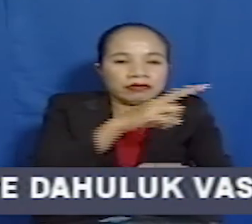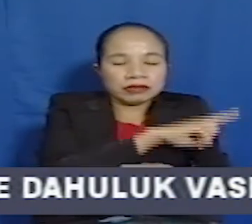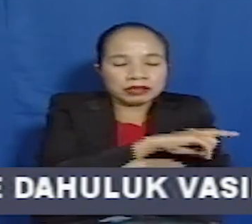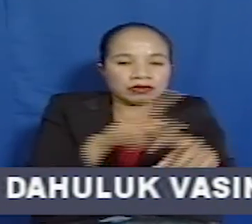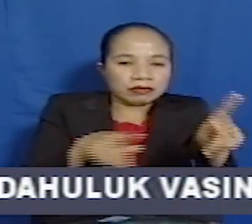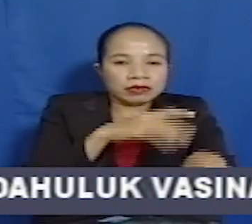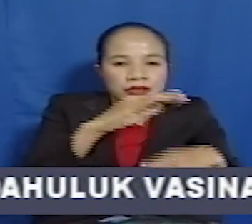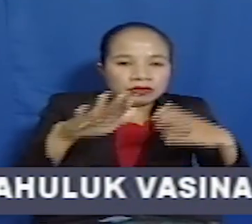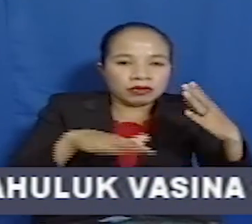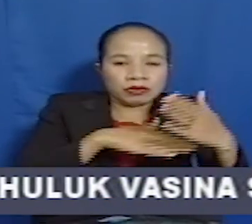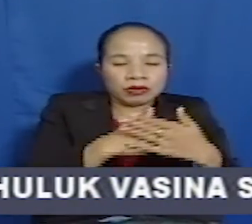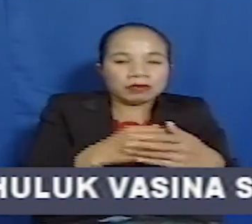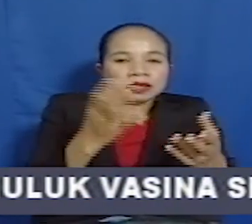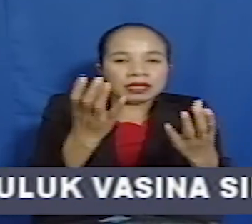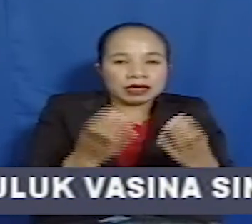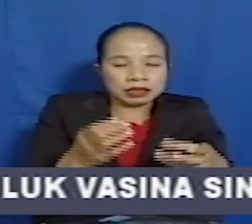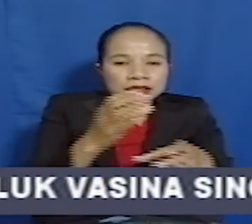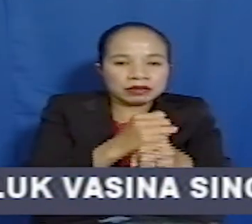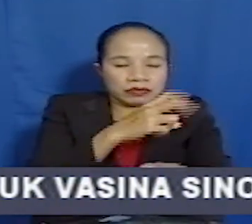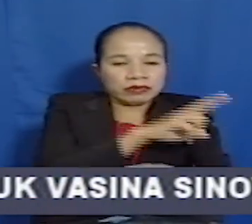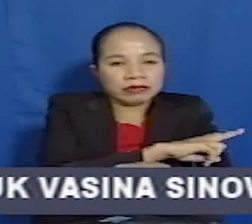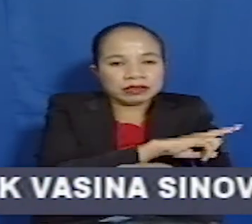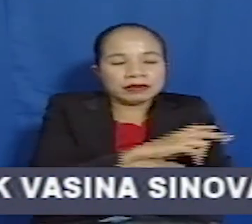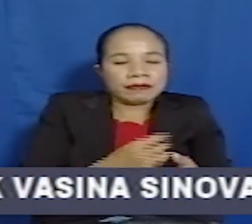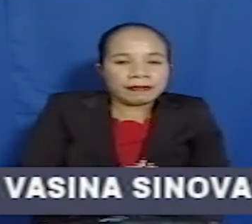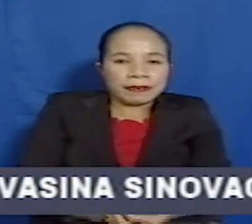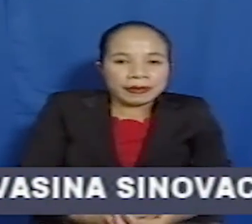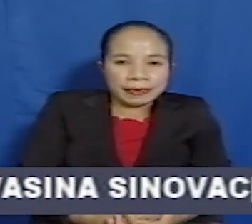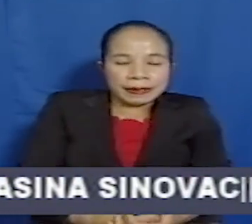geral ne beha karak simu vacina. Husi Likisaha, Stanislau Manuel ba RTTR.